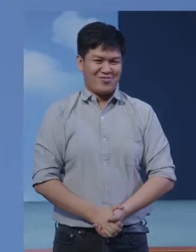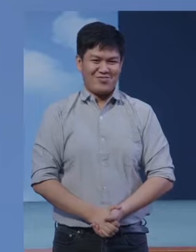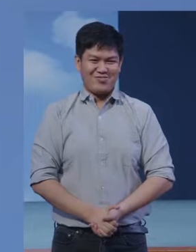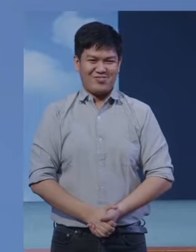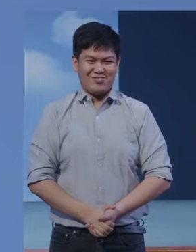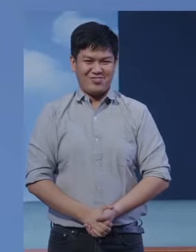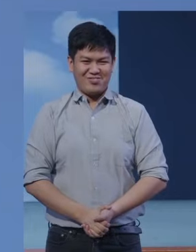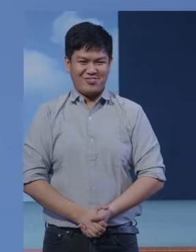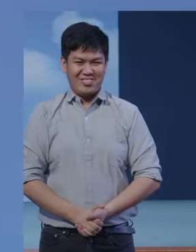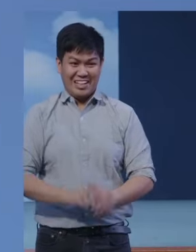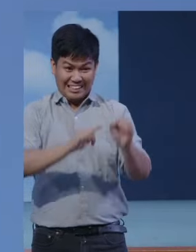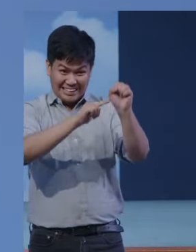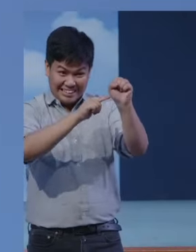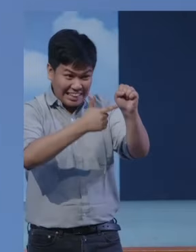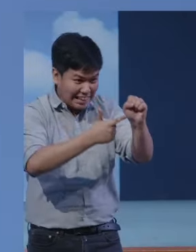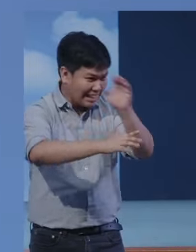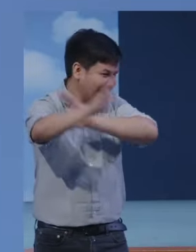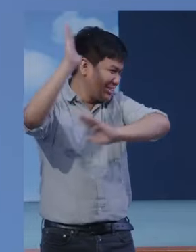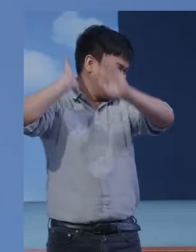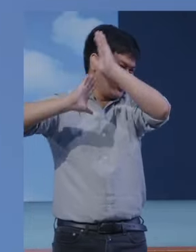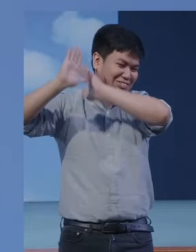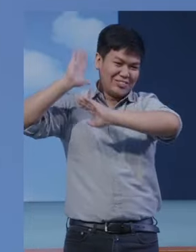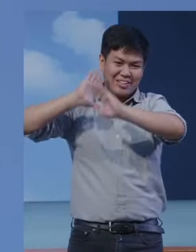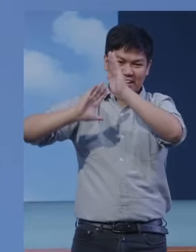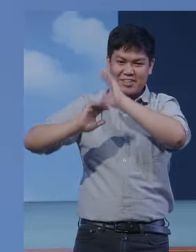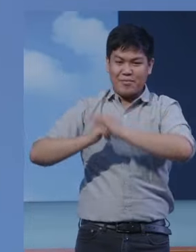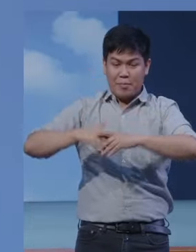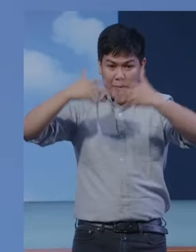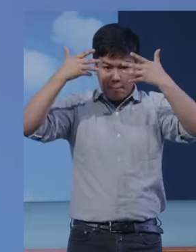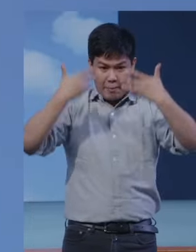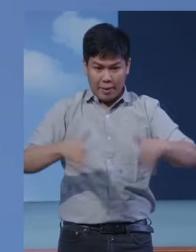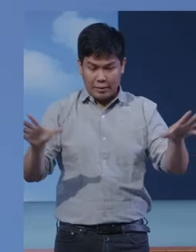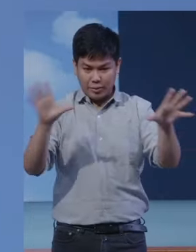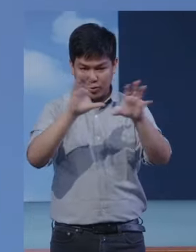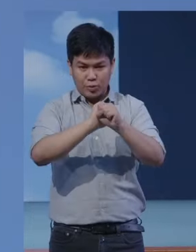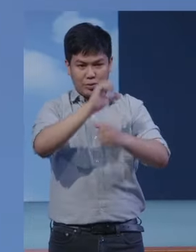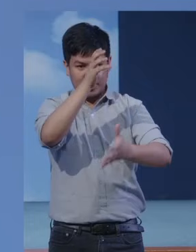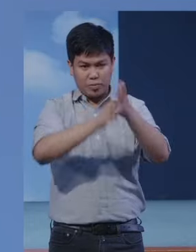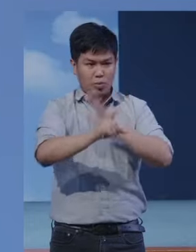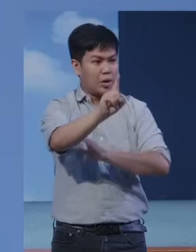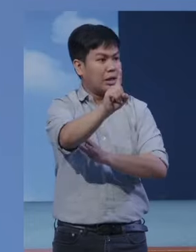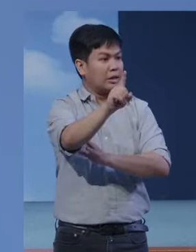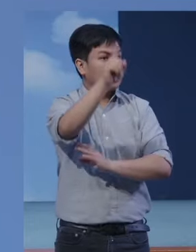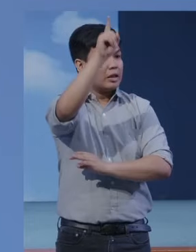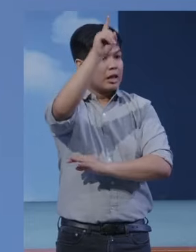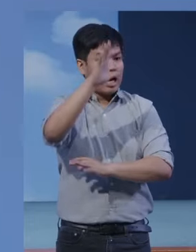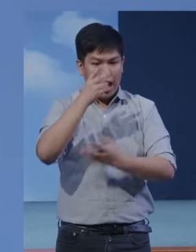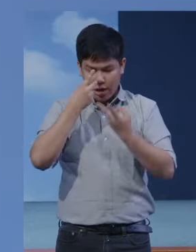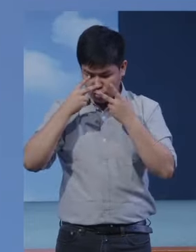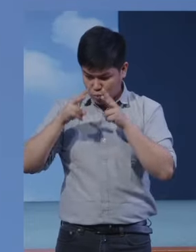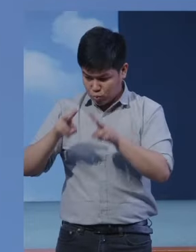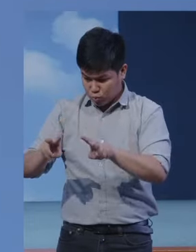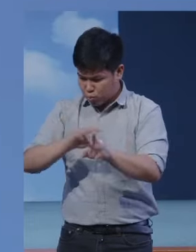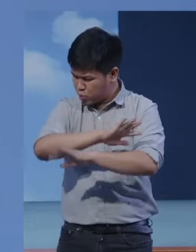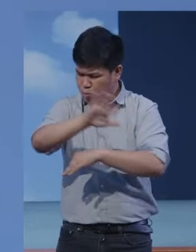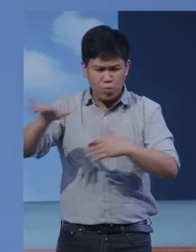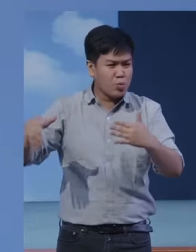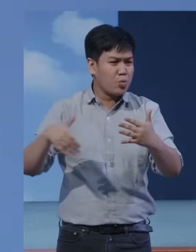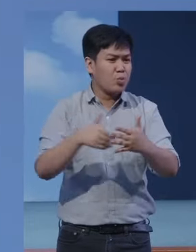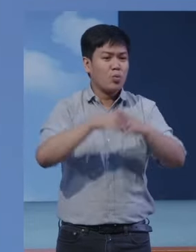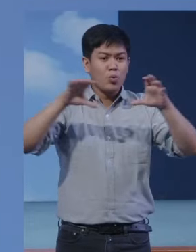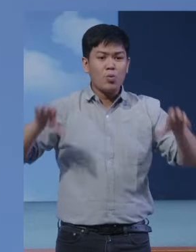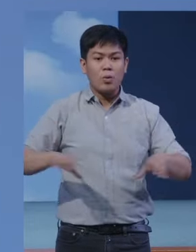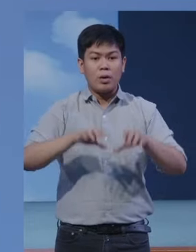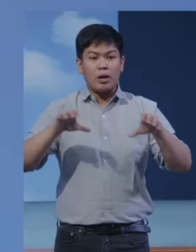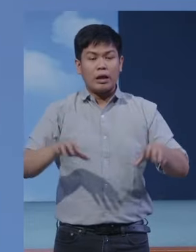day 6 towards the end ng chapter 1 sinabi doon and God saw everything that he had made